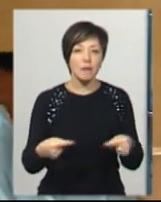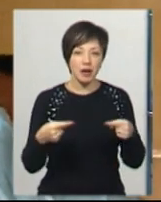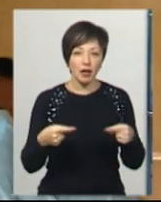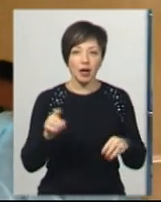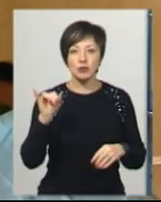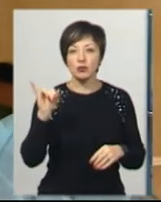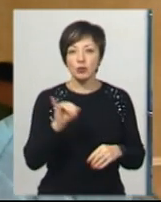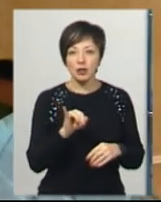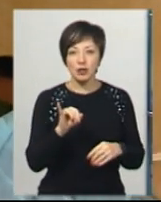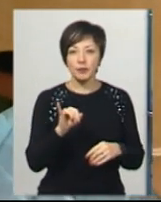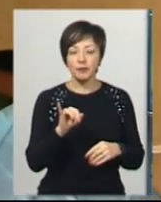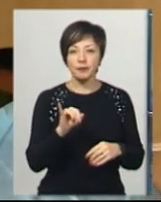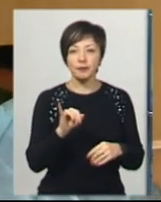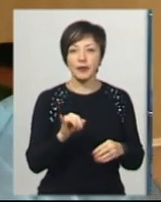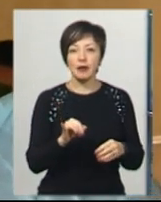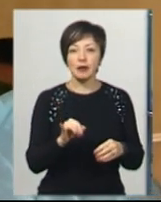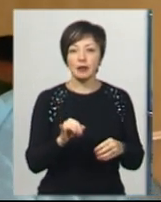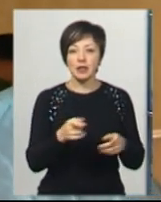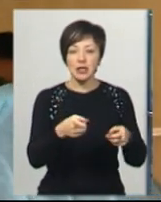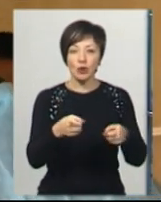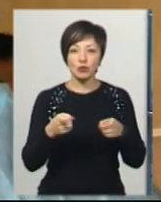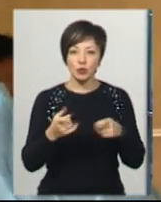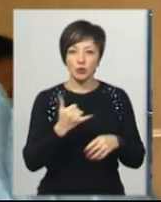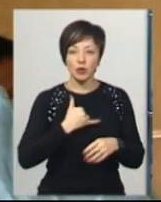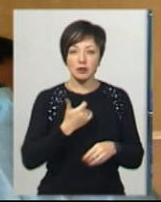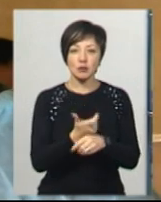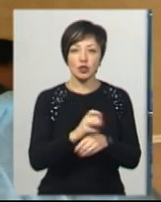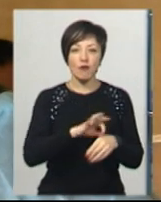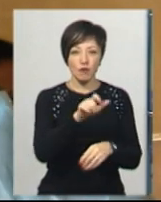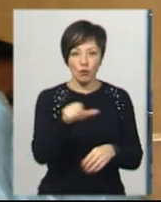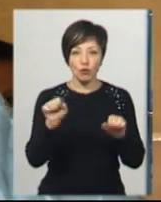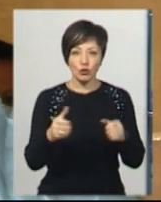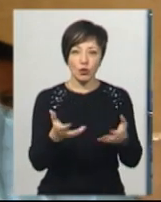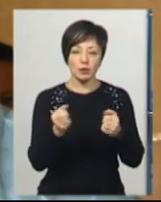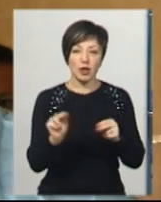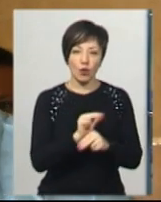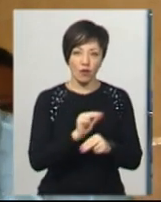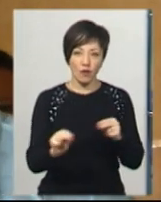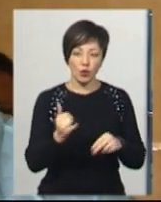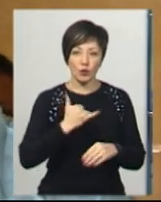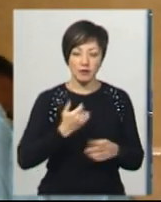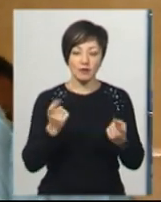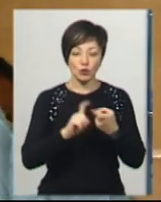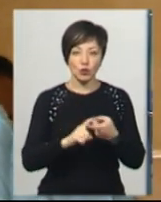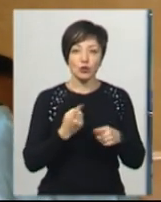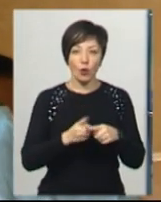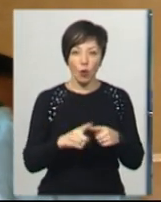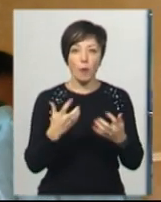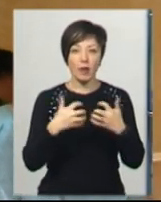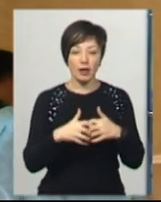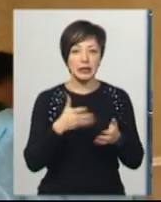і залучити до нас більше хворих, які можуть в нас отримати лікування в зв'язку з тим, що цього